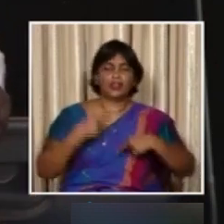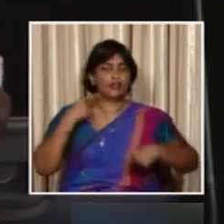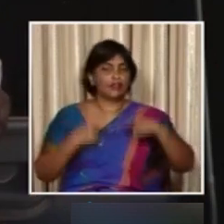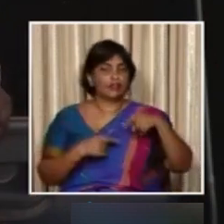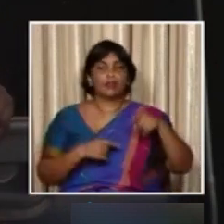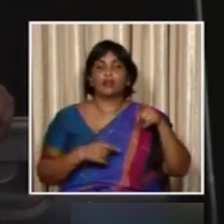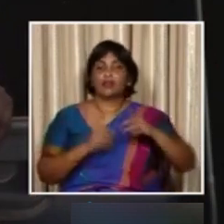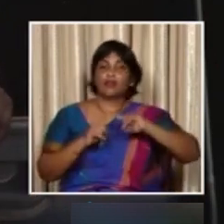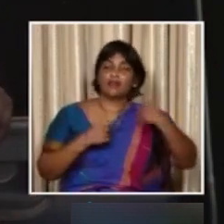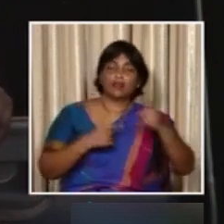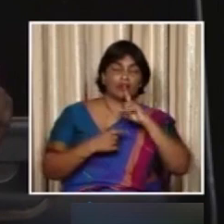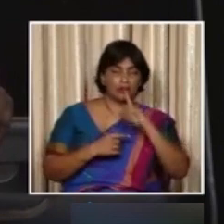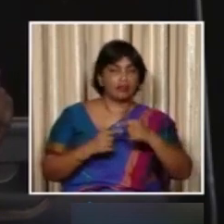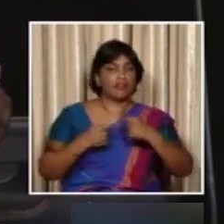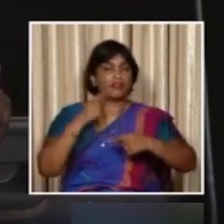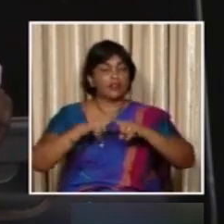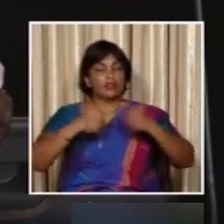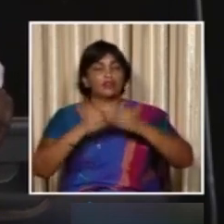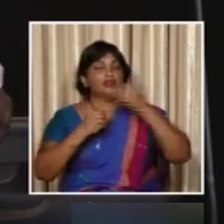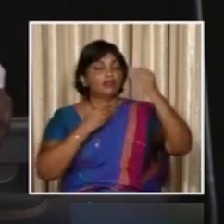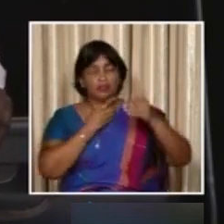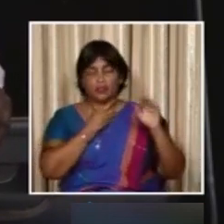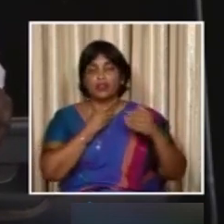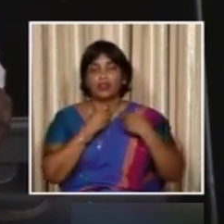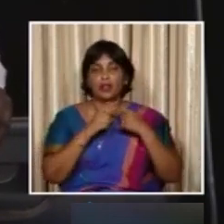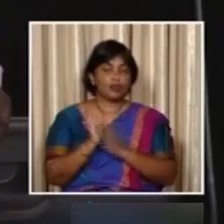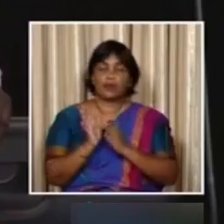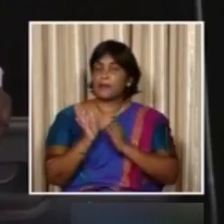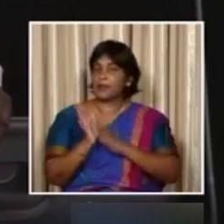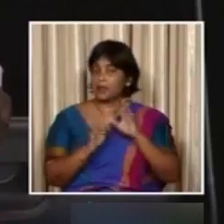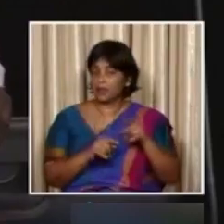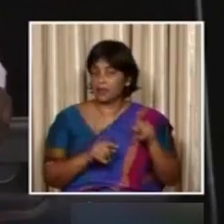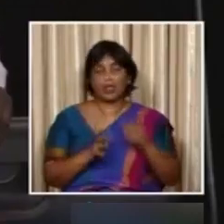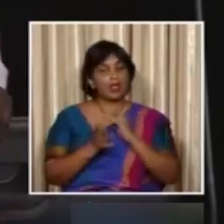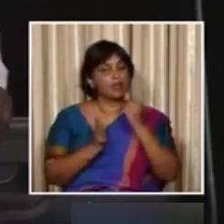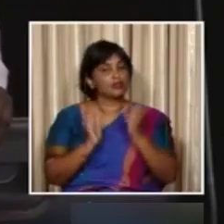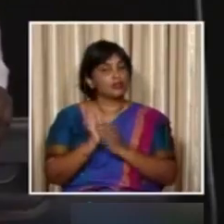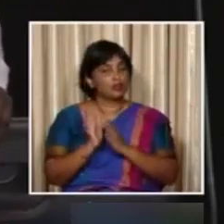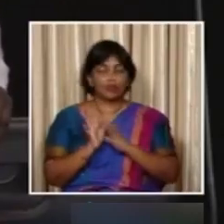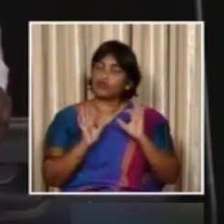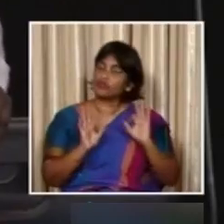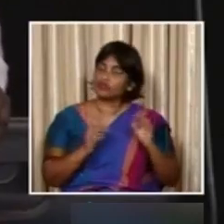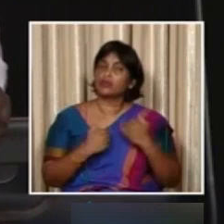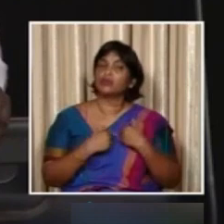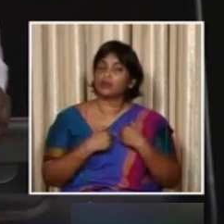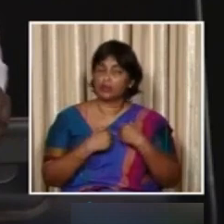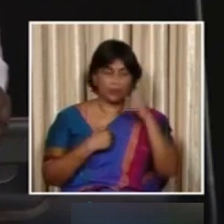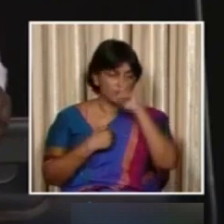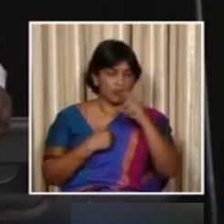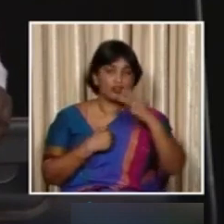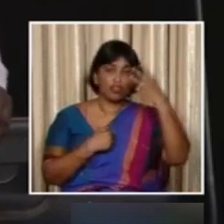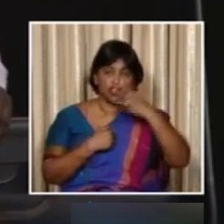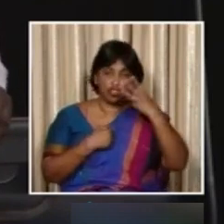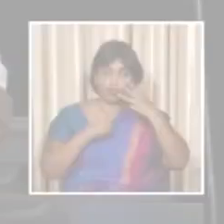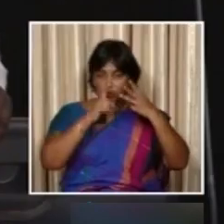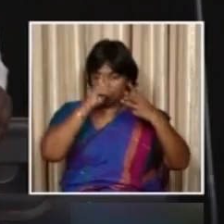ඒකට වෙන දෙයක් කියලා වෙන විවාදයක් කියලා ඉස්සරහට දානවා ඒ නිසා මම පාර්ලිමේන්තුවේදීම කියනවා අපේ ආර්ථික කමිටුවේ සූදානම් මේ මාසේ 3 වෙනි සතියේ